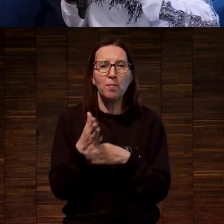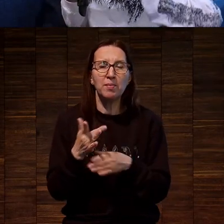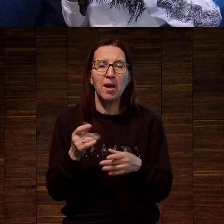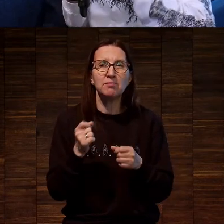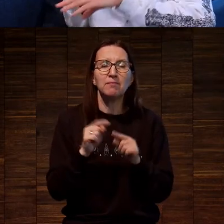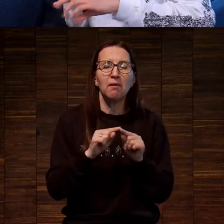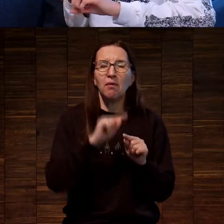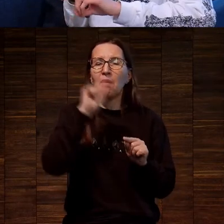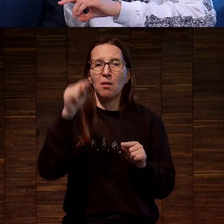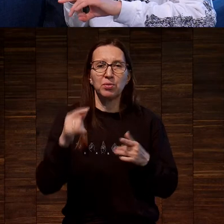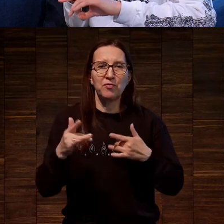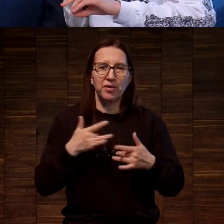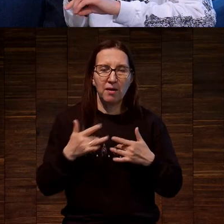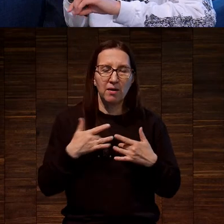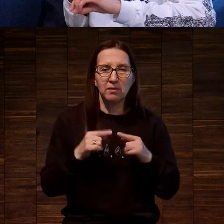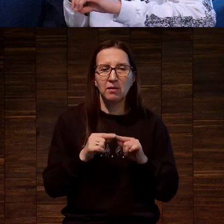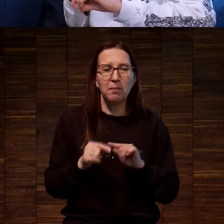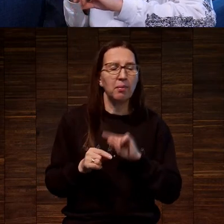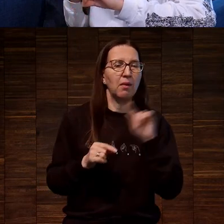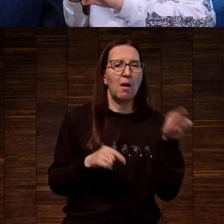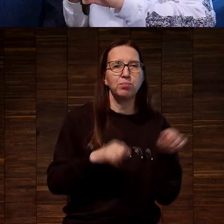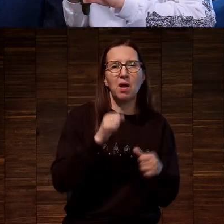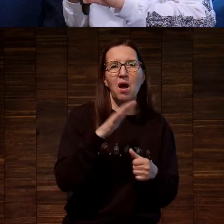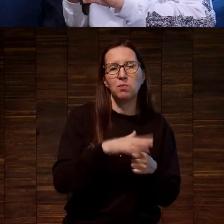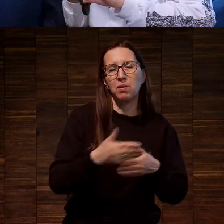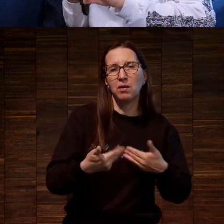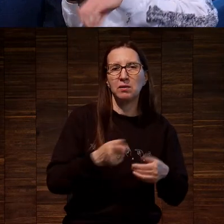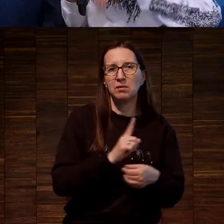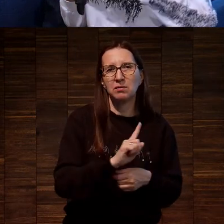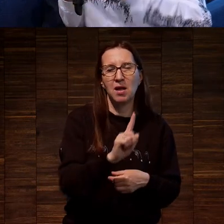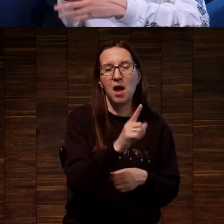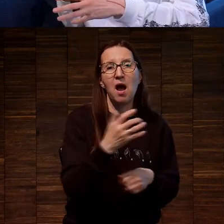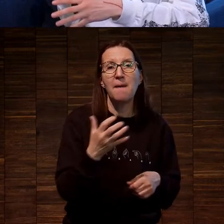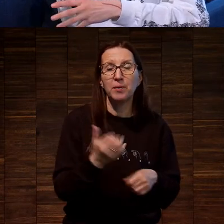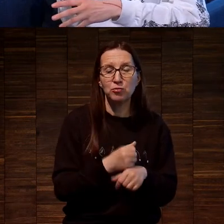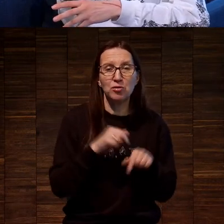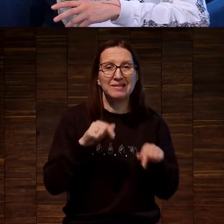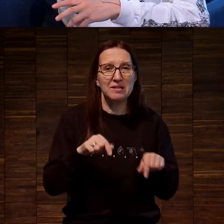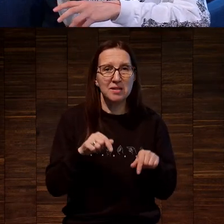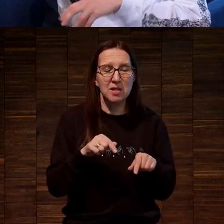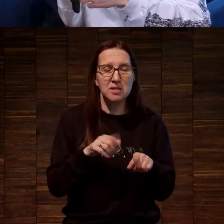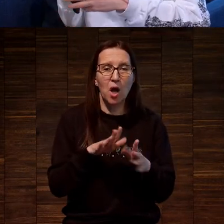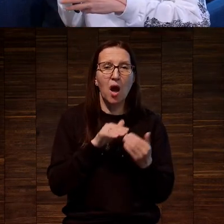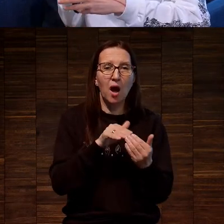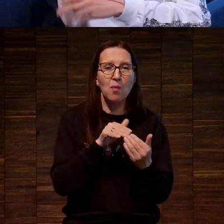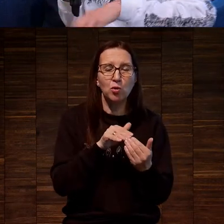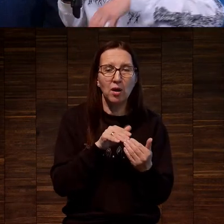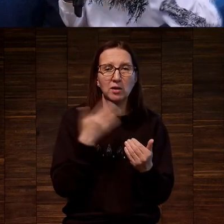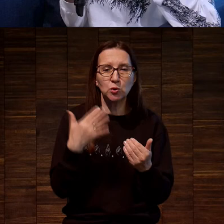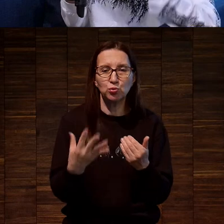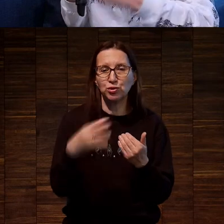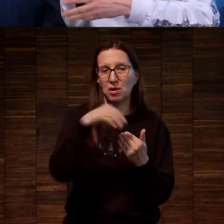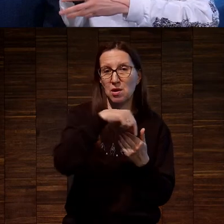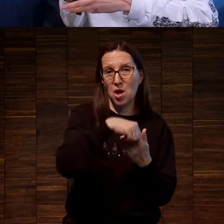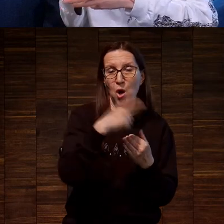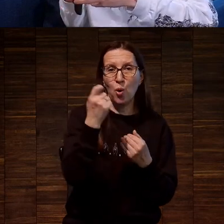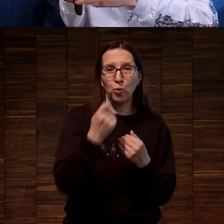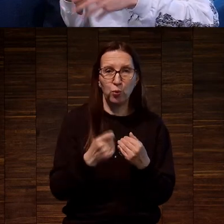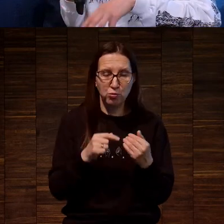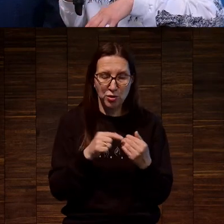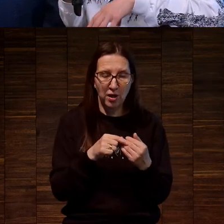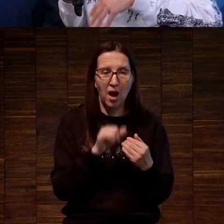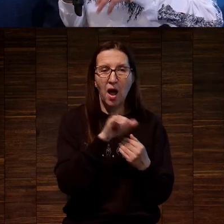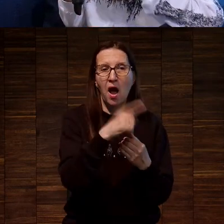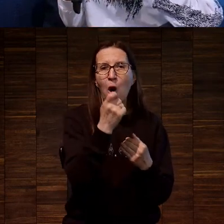барам прогуляться. Вот. А здесь, получается, в коммуникации включается художник, каждый художник